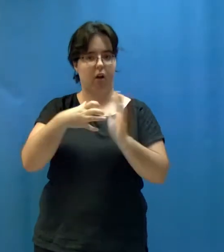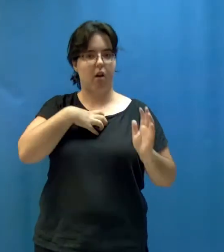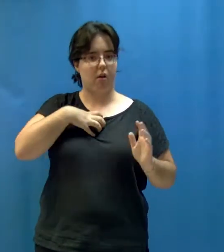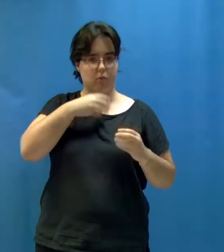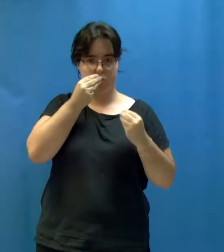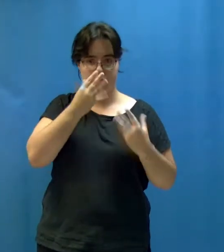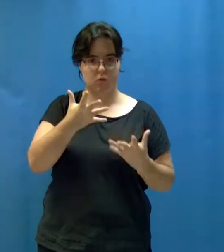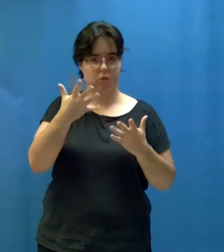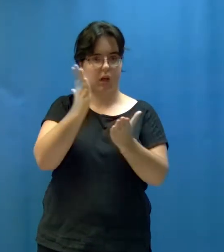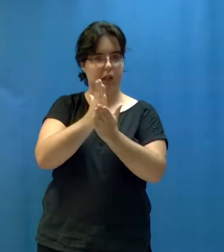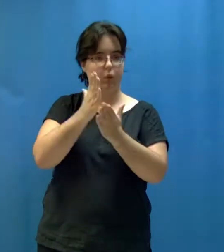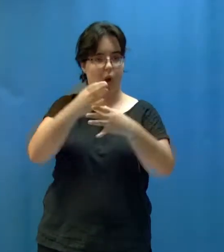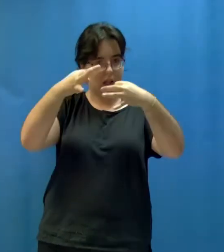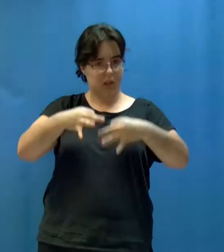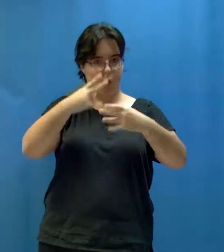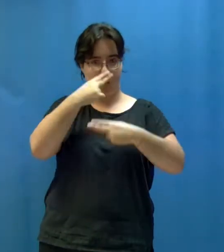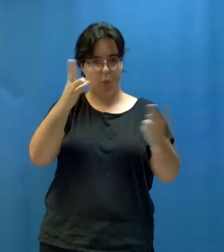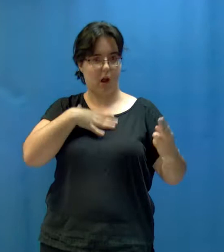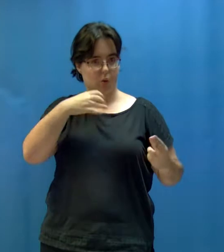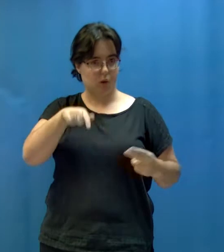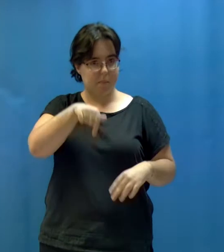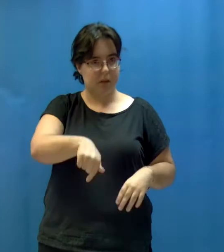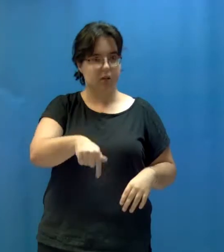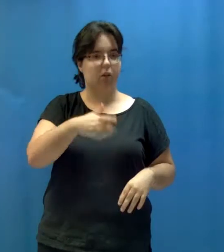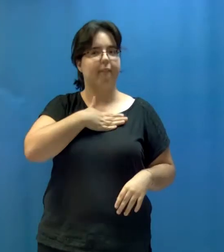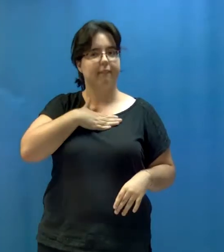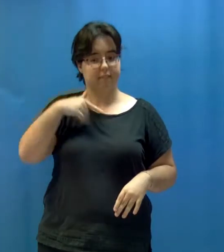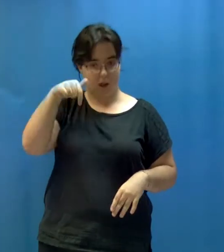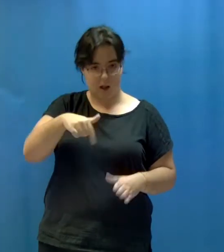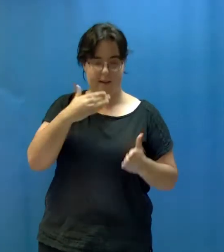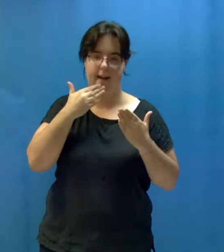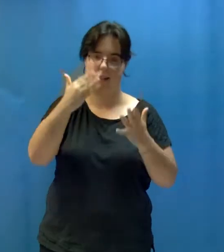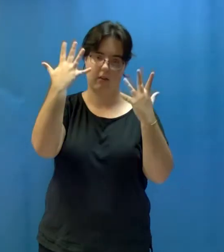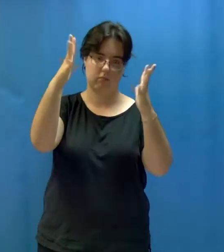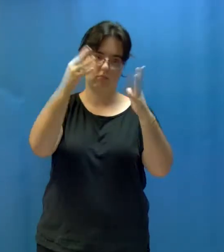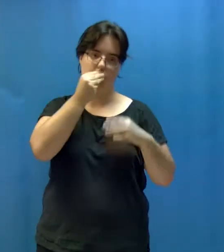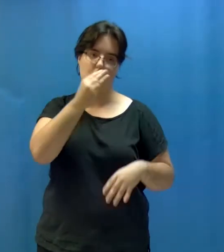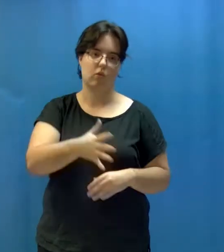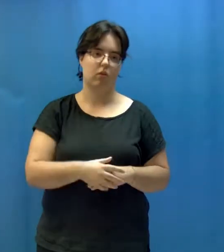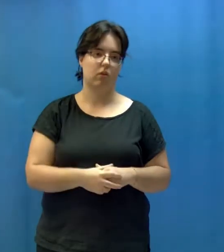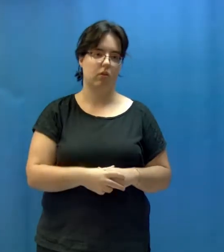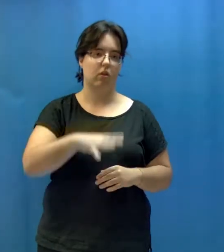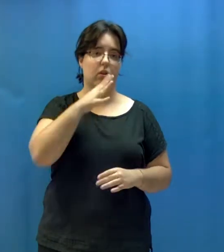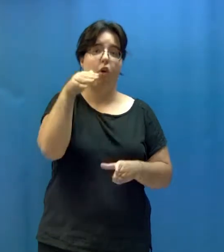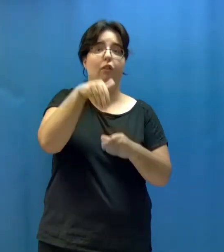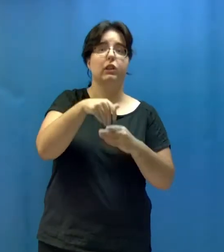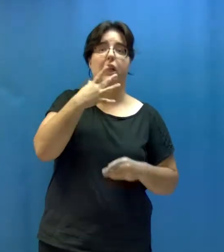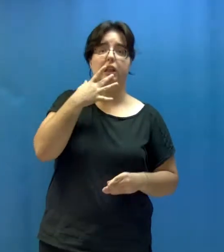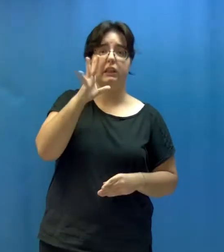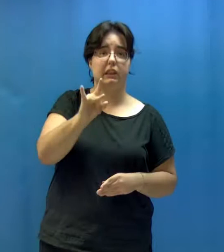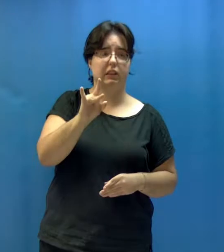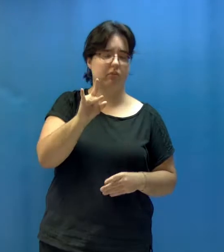Seguretat Pública de l'Ajuntament de Castelló, que des d'ací vull agrair i aplaudir. Votar que sí seria una incoherència,